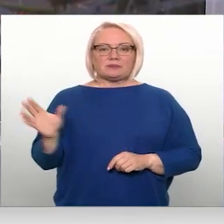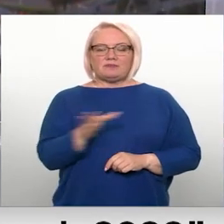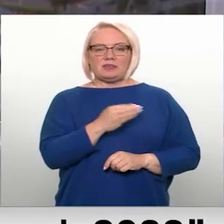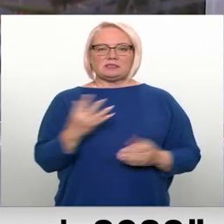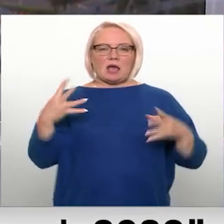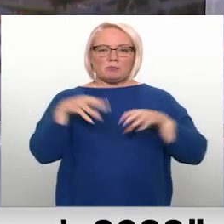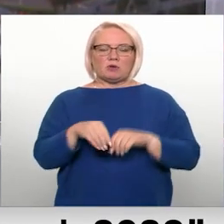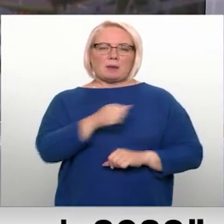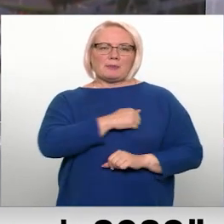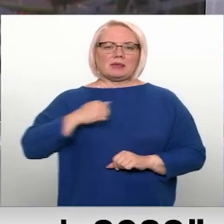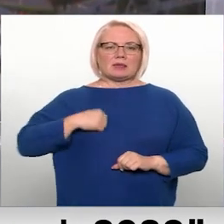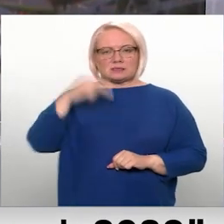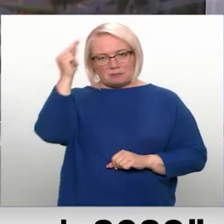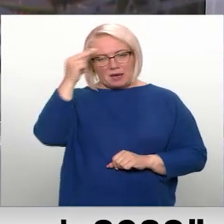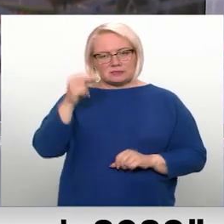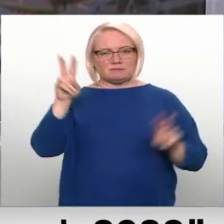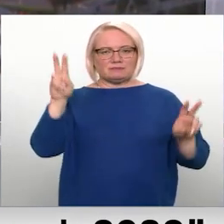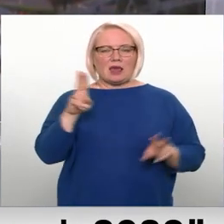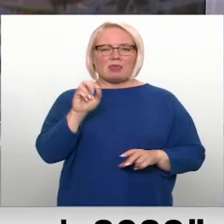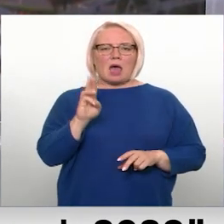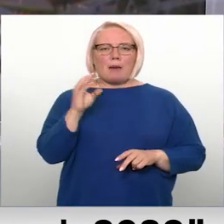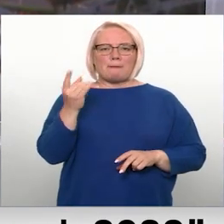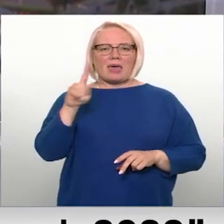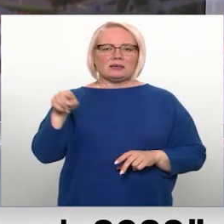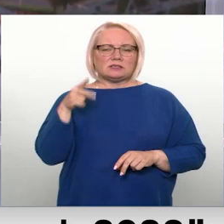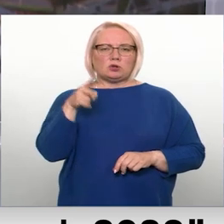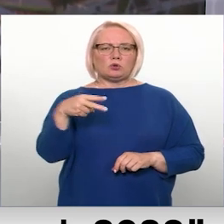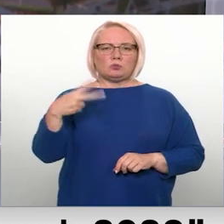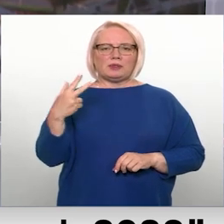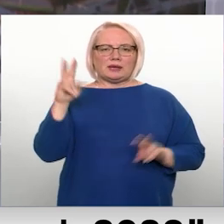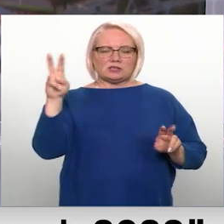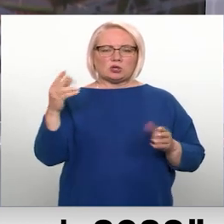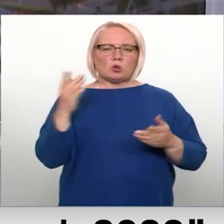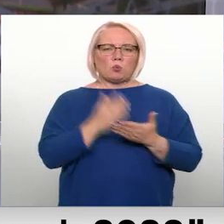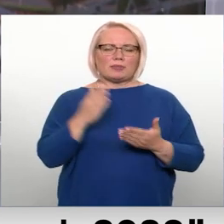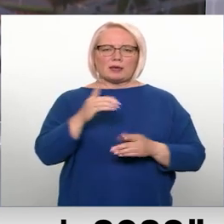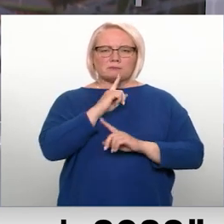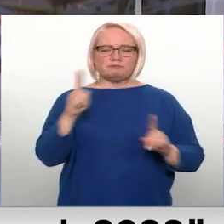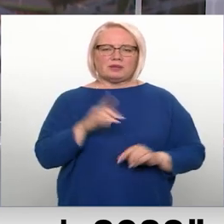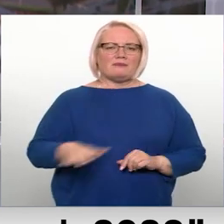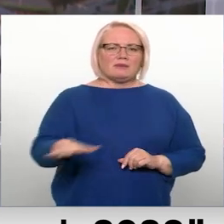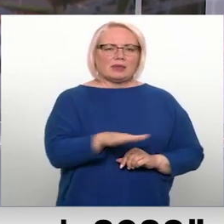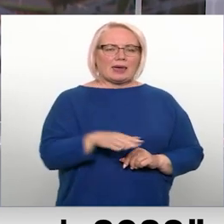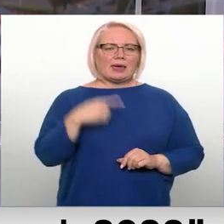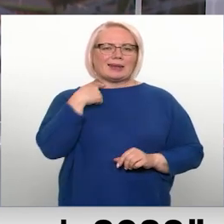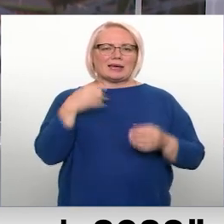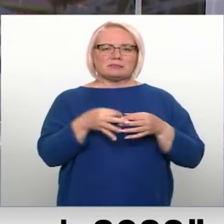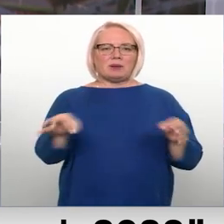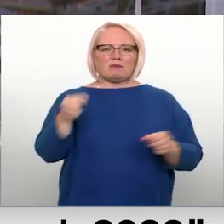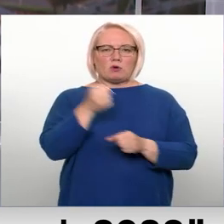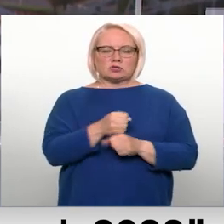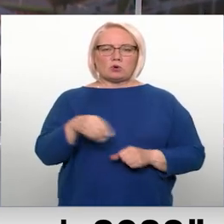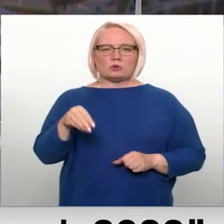Visaptvarošās militārās mācības Namejs 2023 šorīt notika neierastākā vidē Rīgas brīvostā, kuru